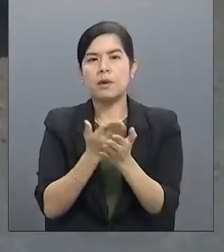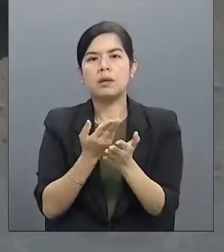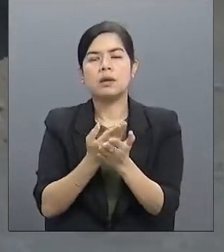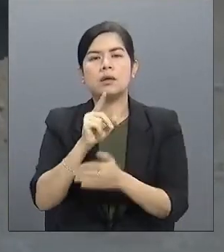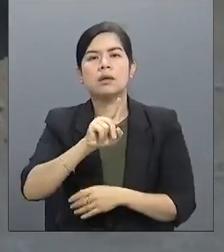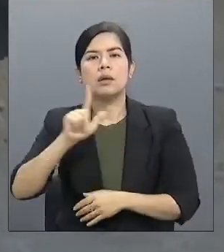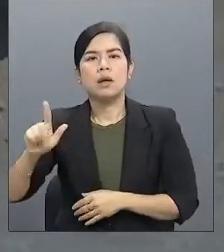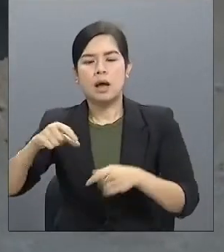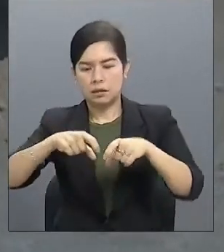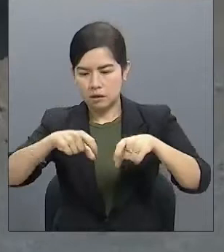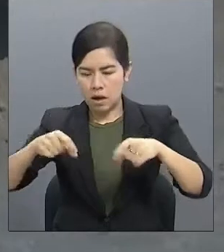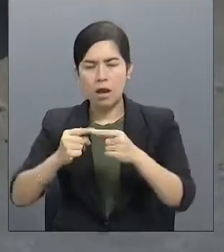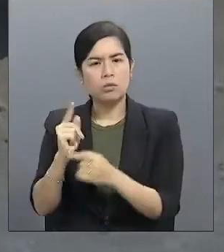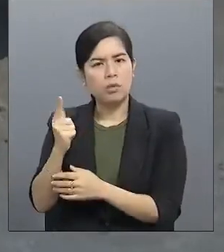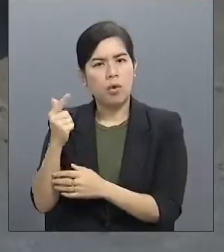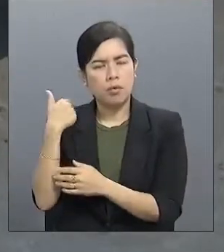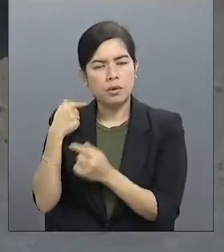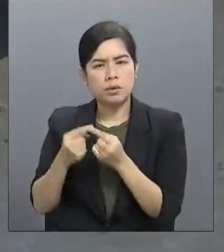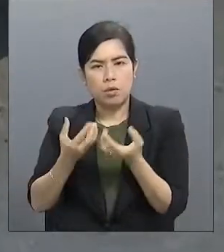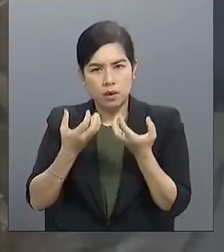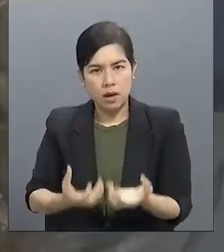องคำแท่งทองคำอีก5บาทครับ